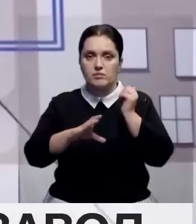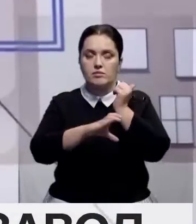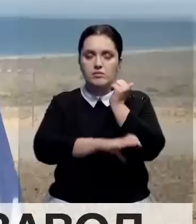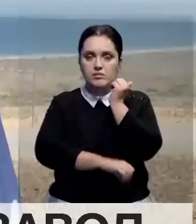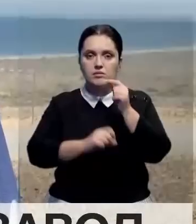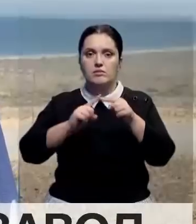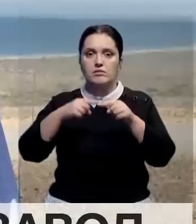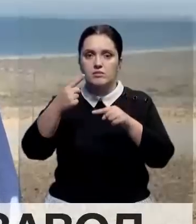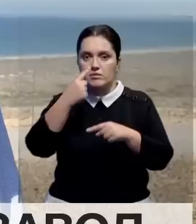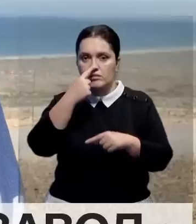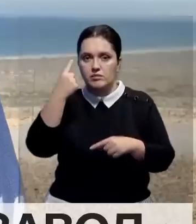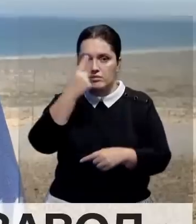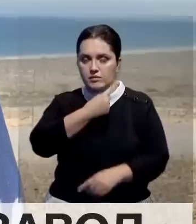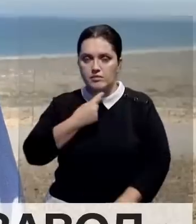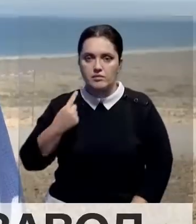года.